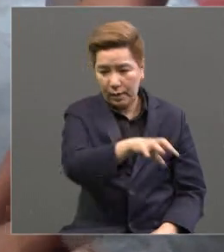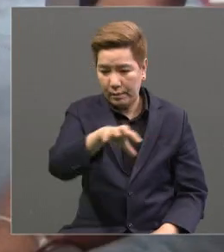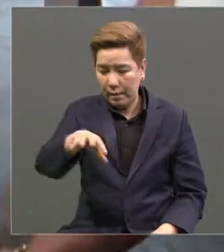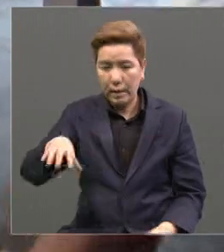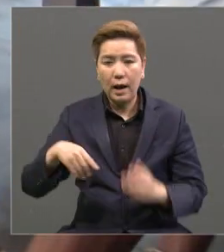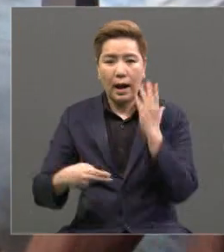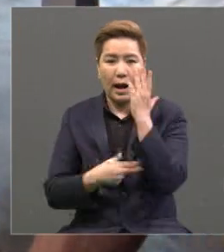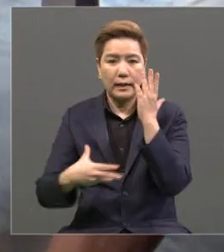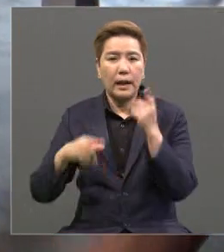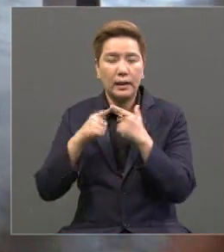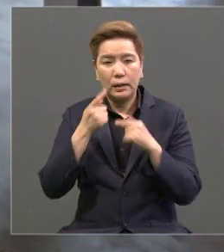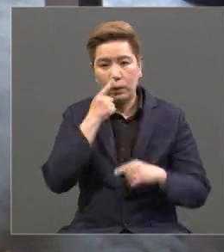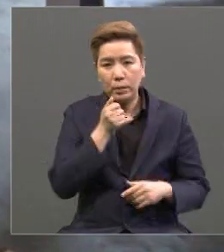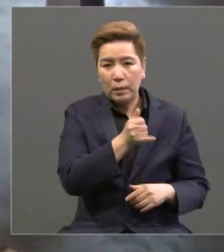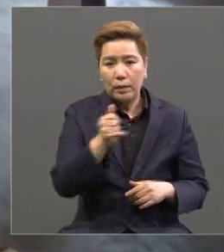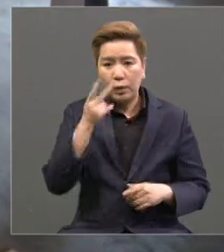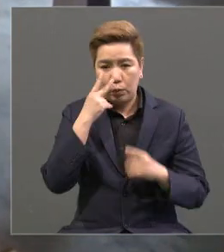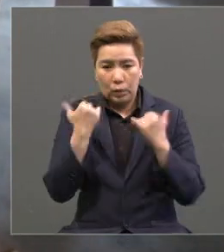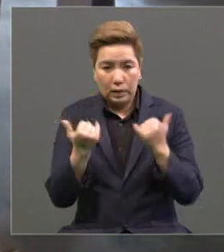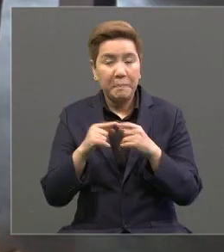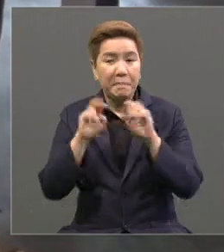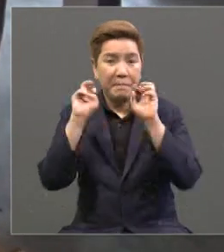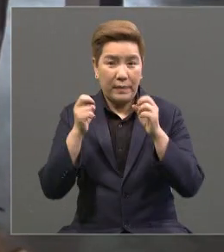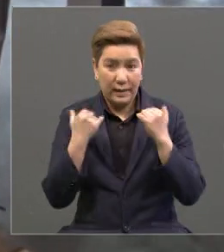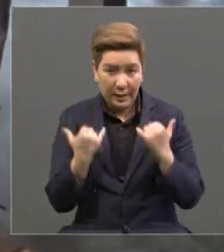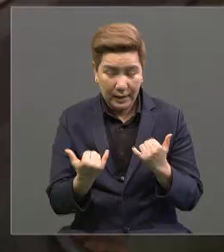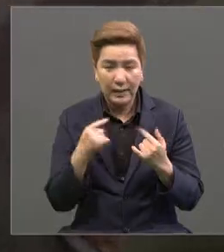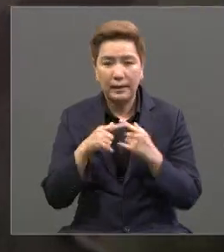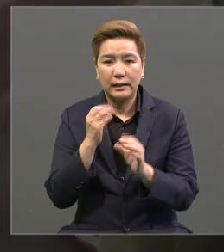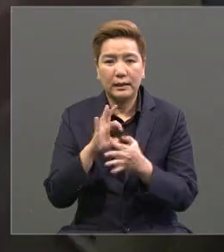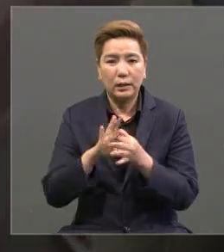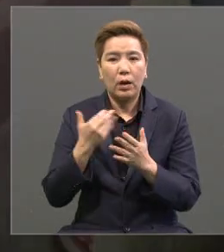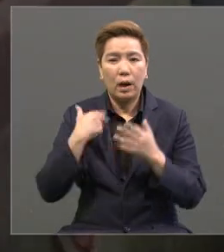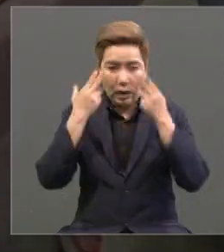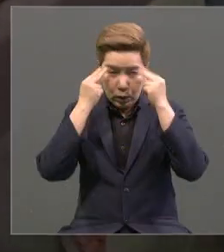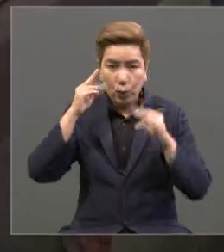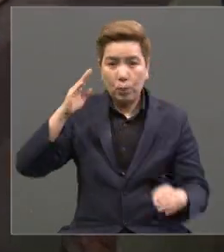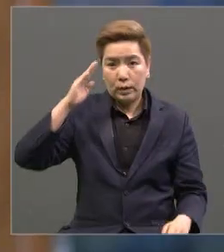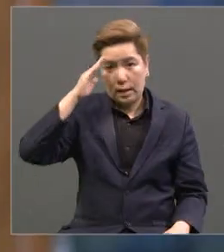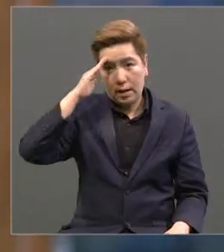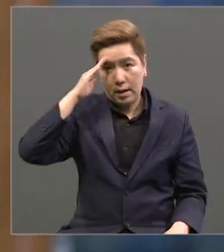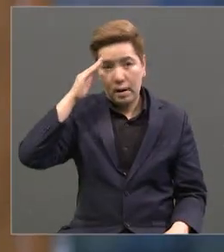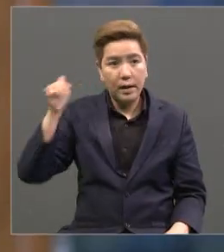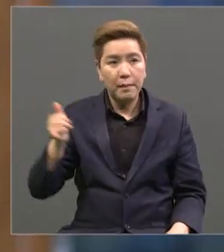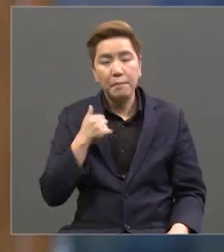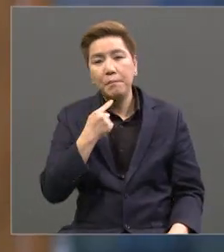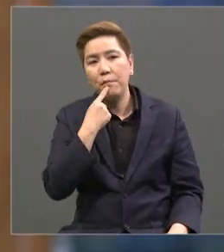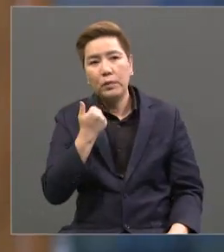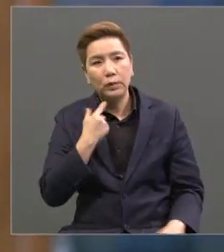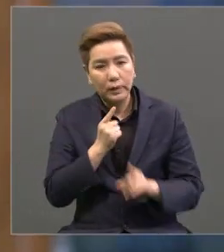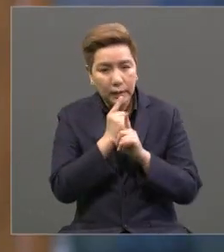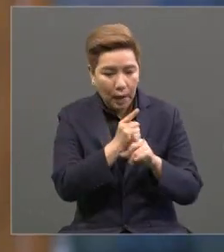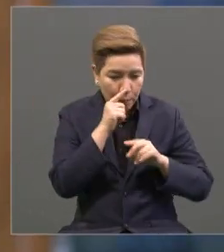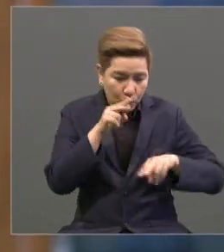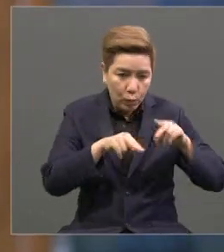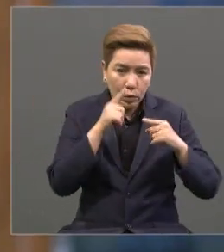บลหาดใหญ่อำเภอหาดใหญ่ครับ ค่ะสำหรับประเด็นดังกล่าวนะคะทางด้านของพลเอกประยุทธ์จันทร์โอชานายกรัฐมนตรีนะคะก็มีการติดต